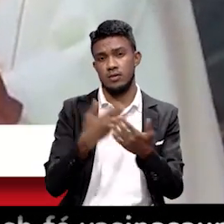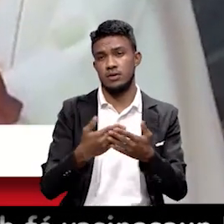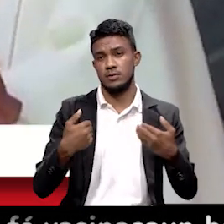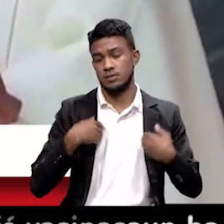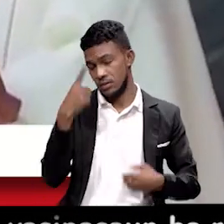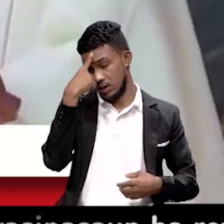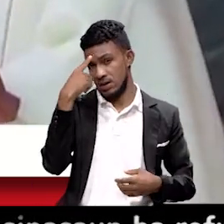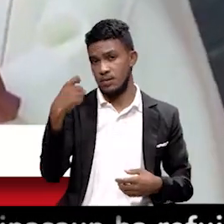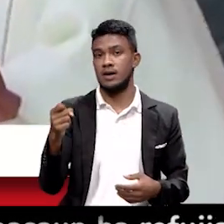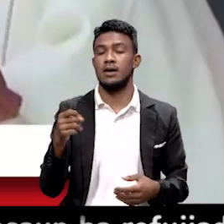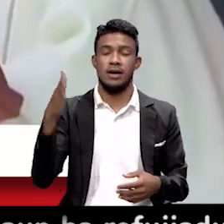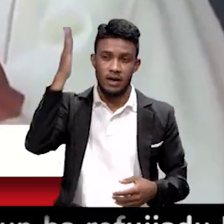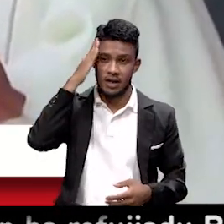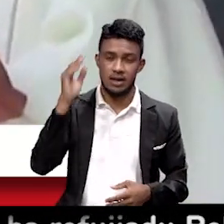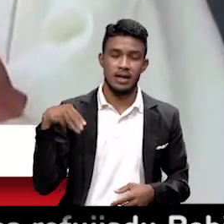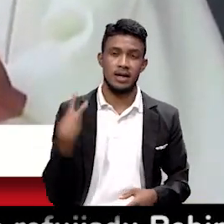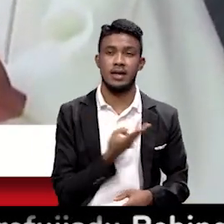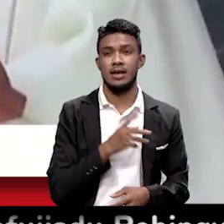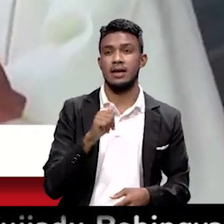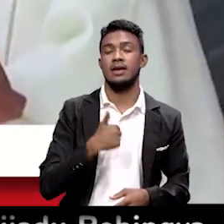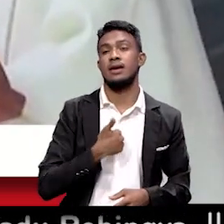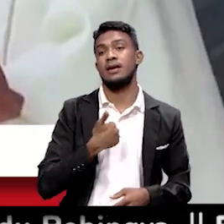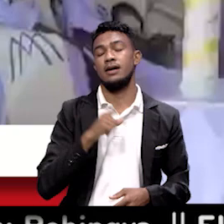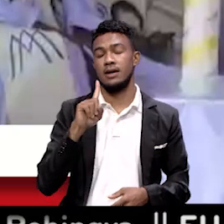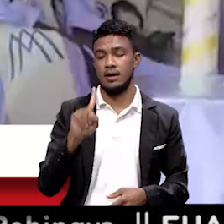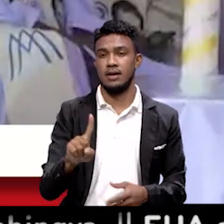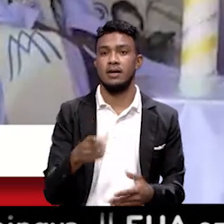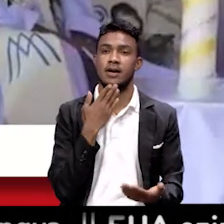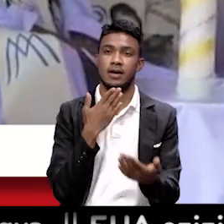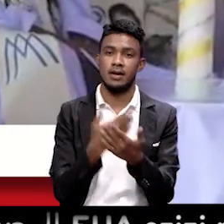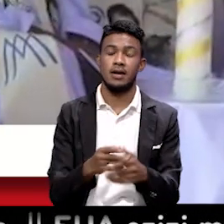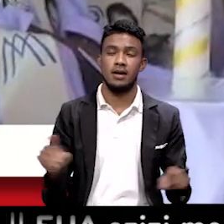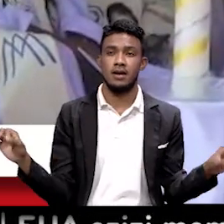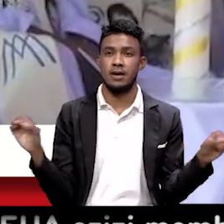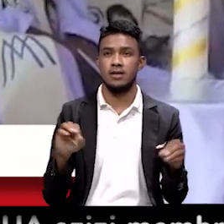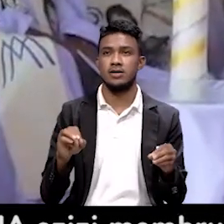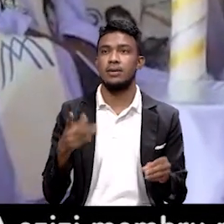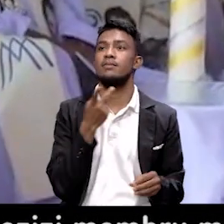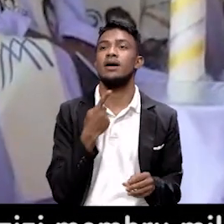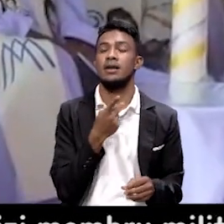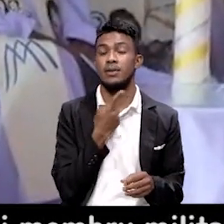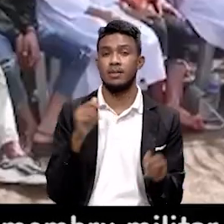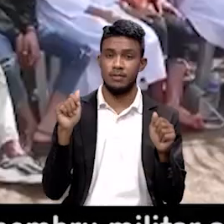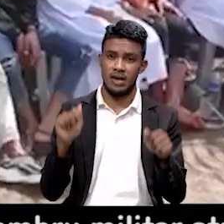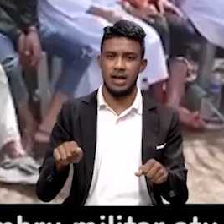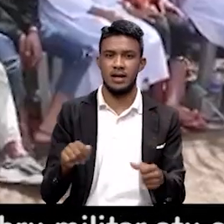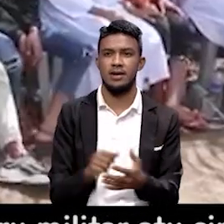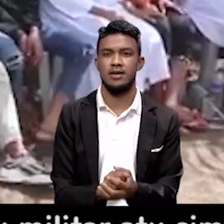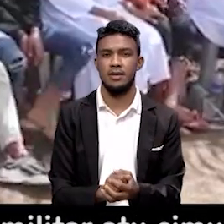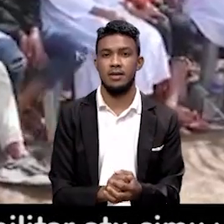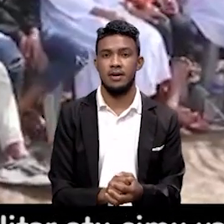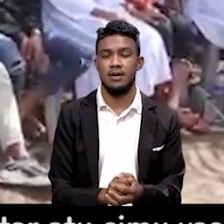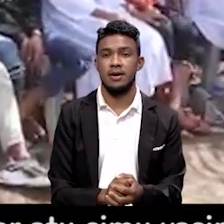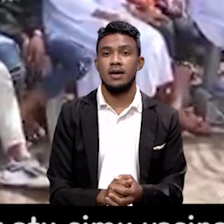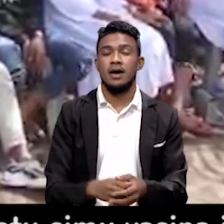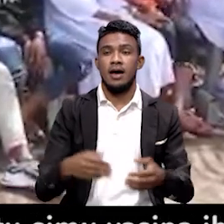ne kunyese ita didiak. Tamba ne mak laos nihakatak, say padre mak wakasam idene bediak liu.